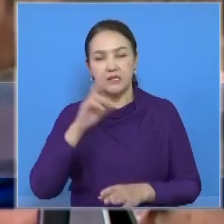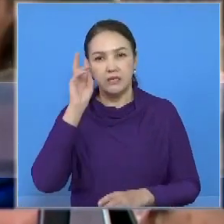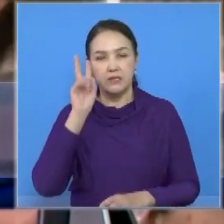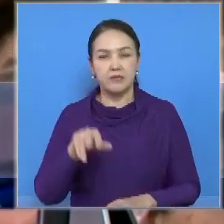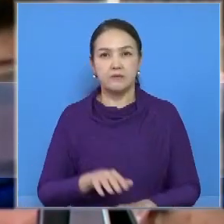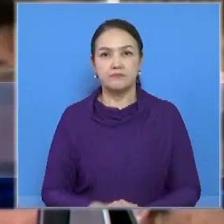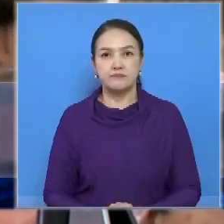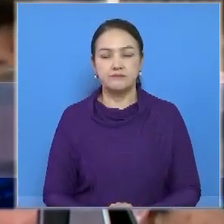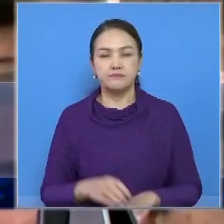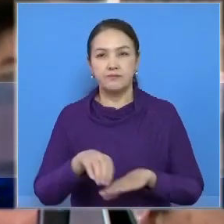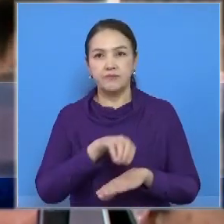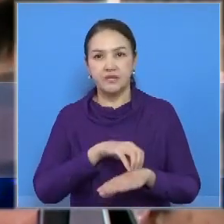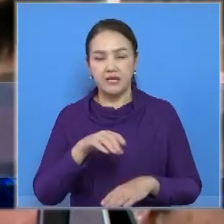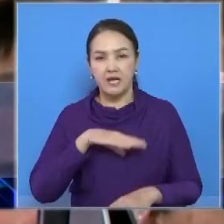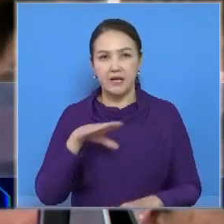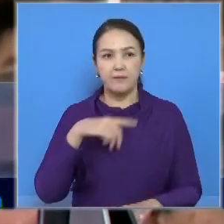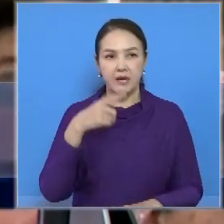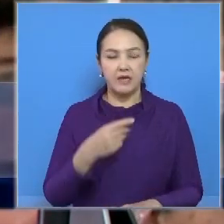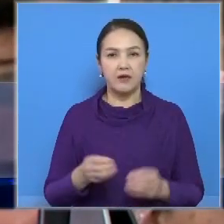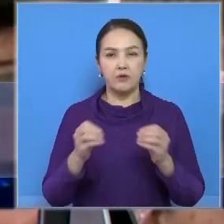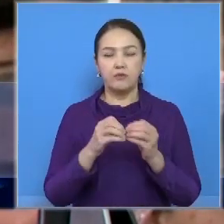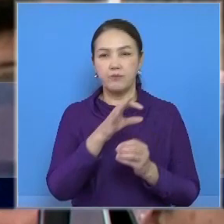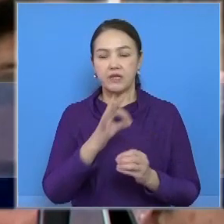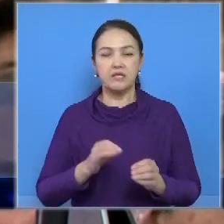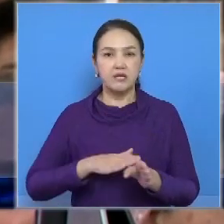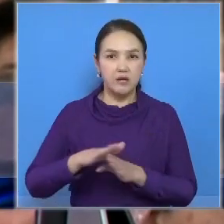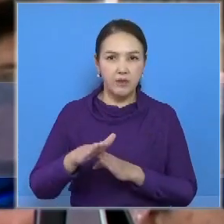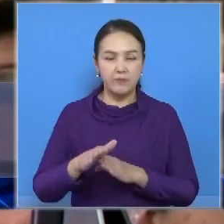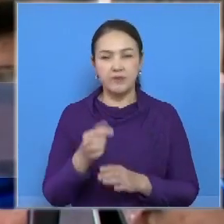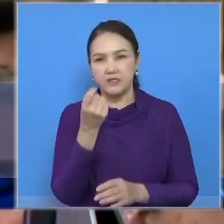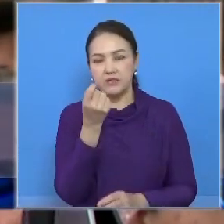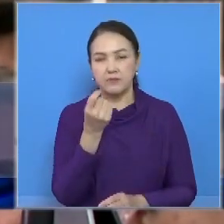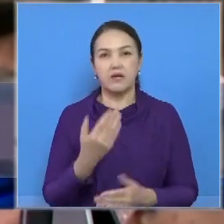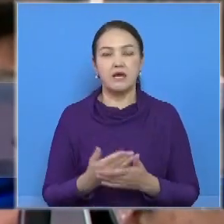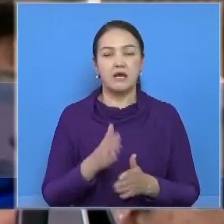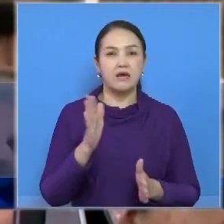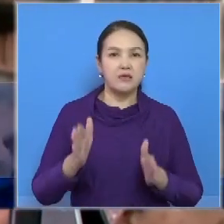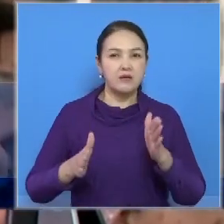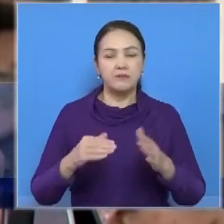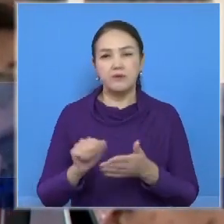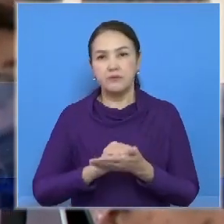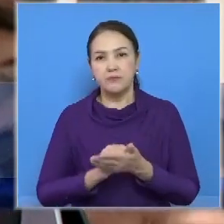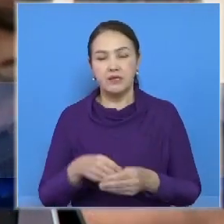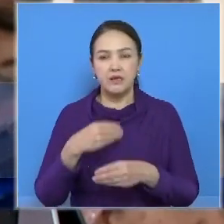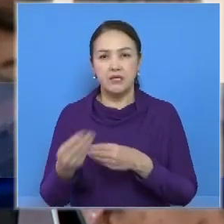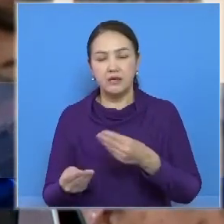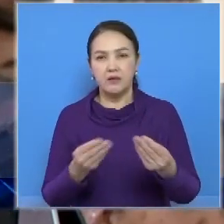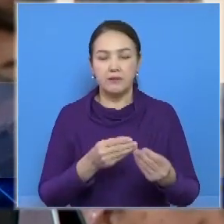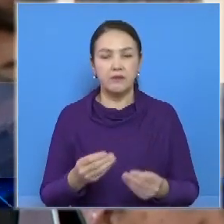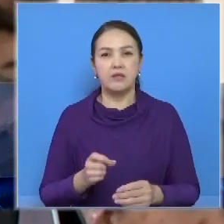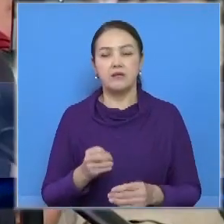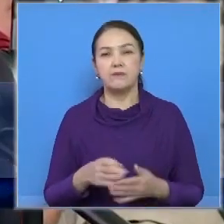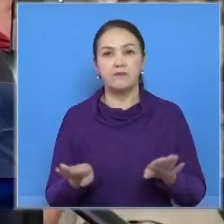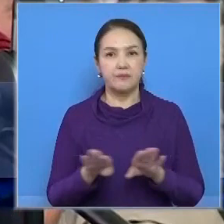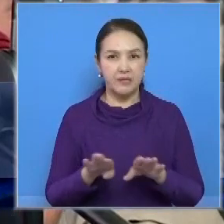жерде жаңа әкім берді ғой, әкім айтты ғой. 10% ғана орындалғаны айтты ұсақ түйек. Ана жерге документ алып беру, ана жерге лампочка қою